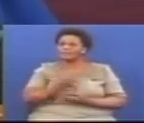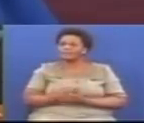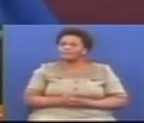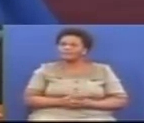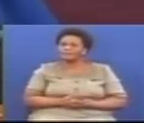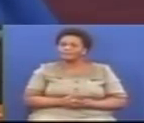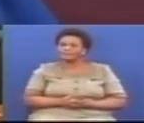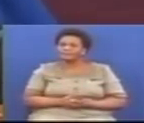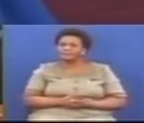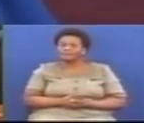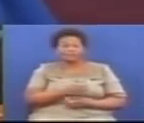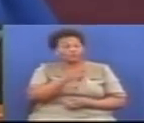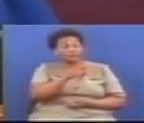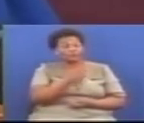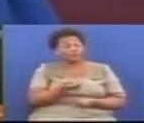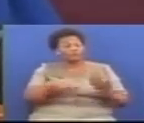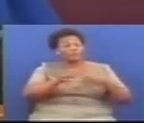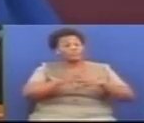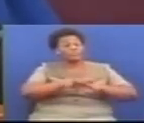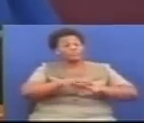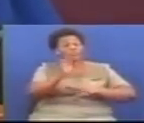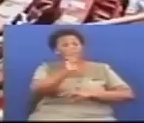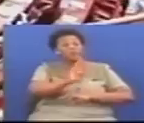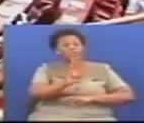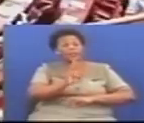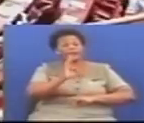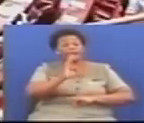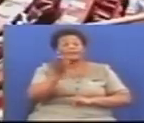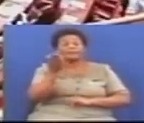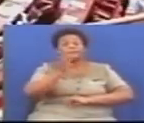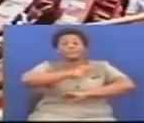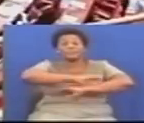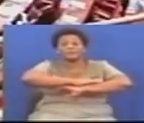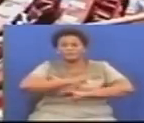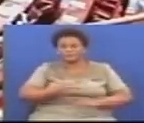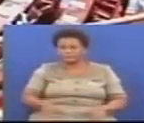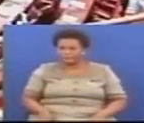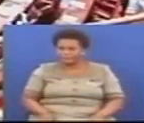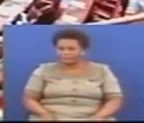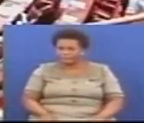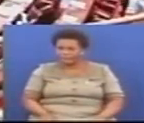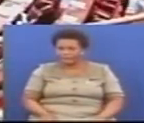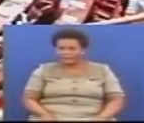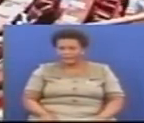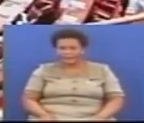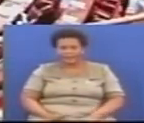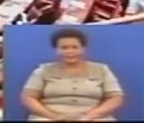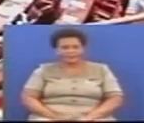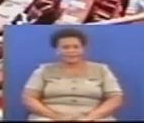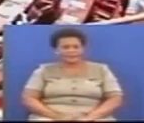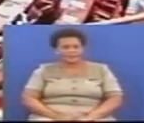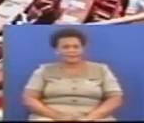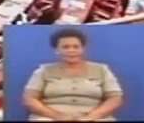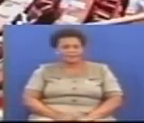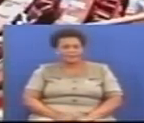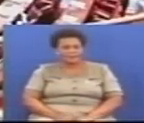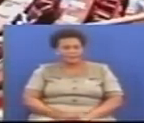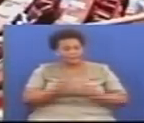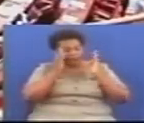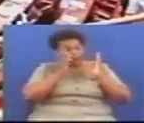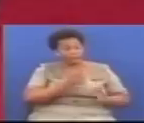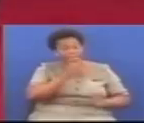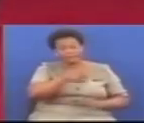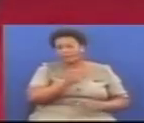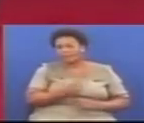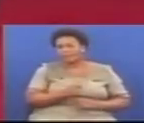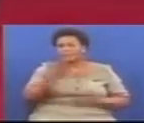mwenyekiti wa halmashauri wa enzi hizo. Asante Mheshimiwa Spika. Mheshimiwa Spika, kwa niaba ya waziri wa nchi ofisi ya Rais TAMISEMI, naomba nijibu swali la Mheshimiwa